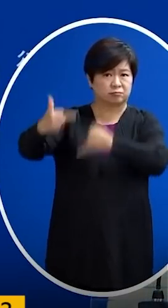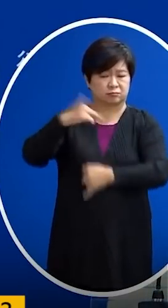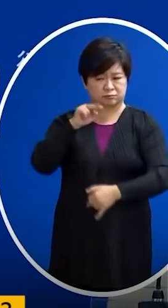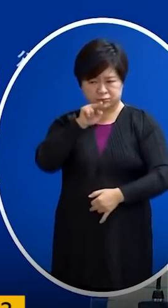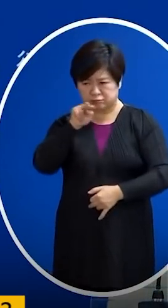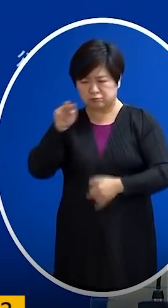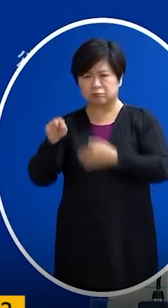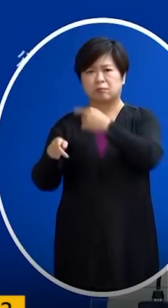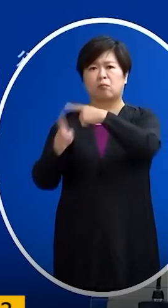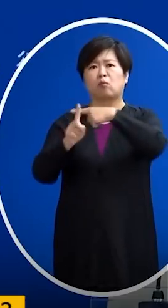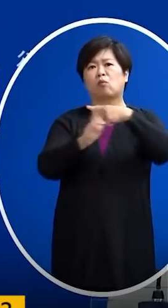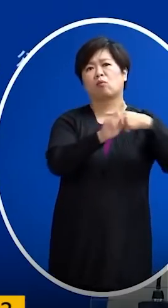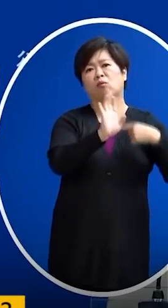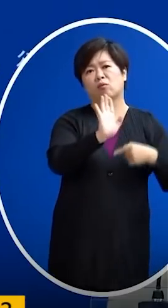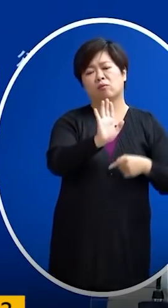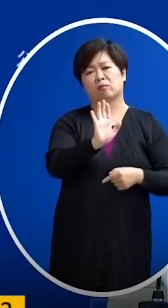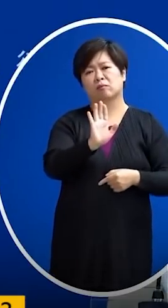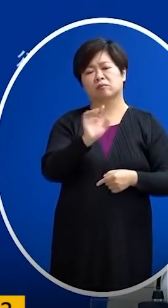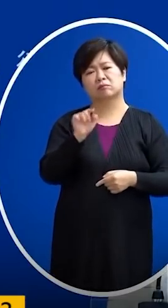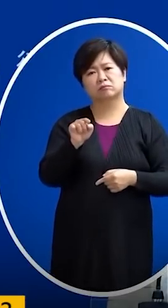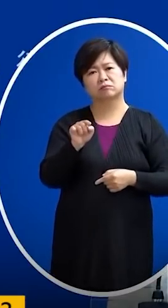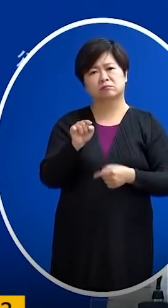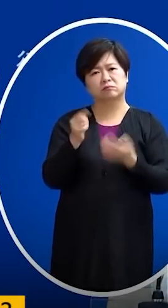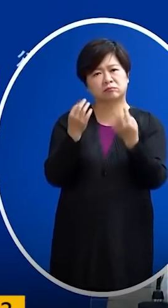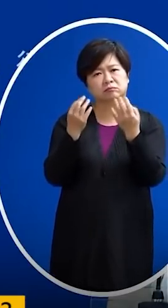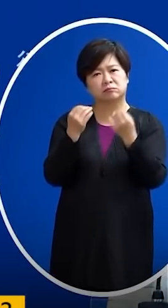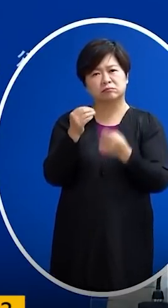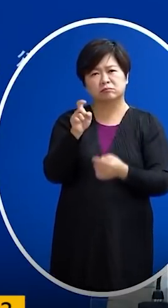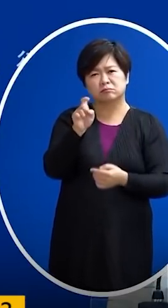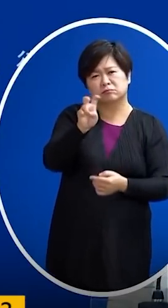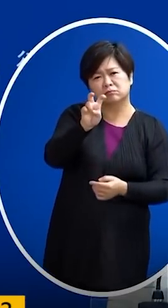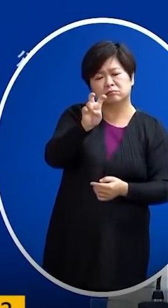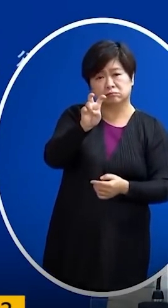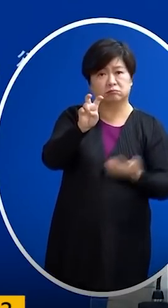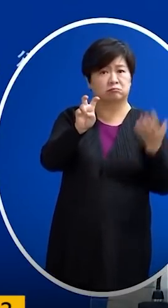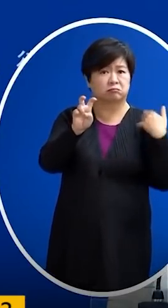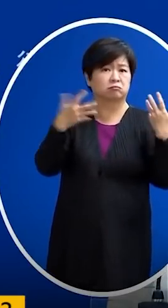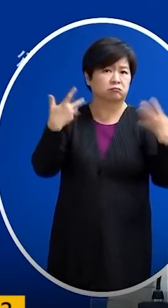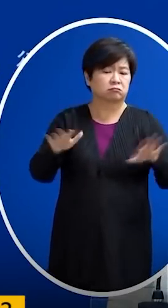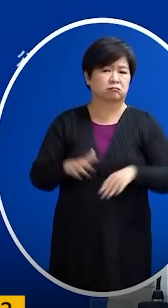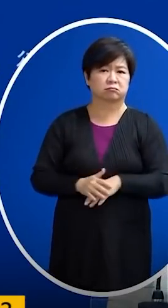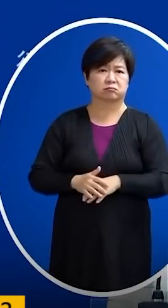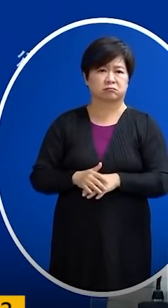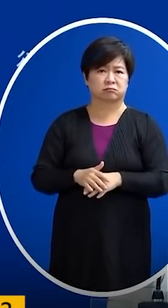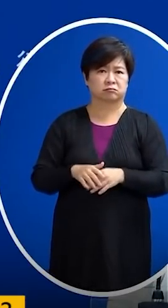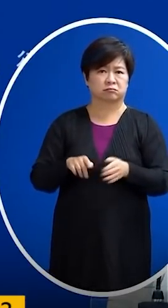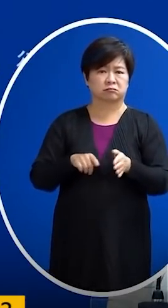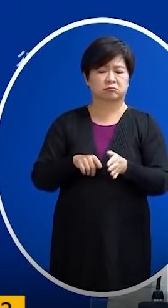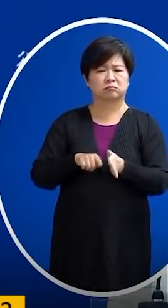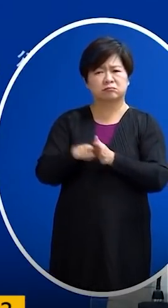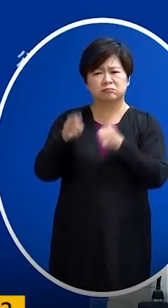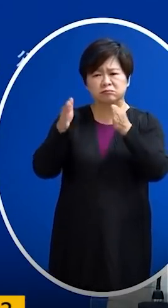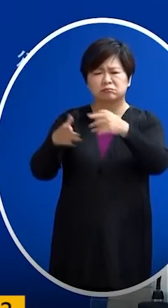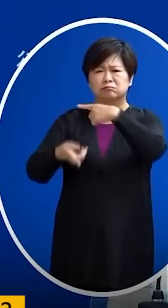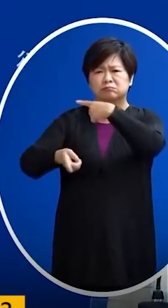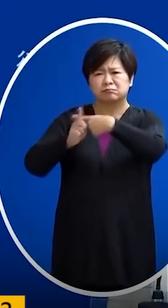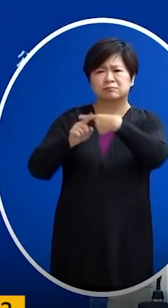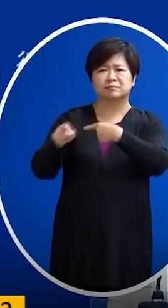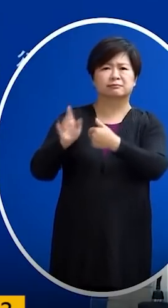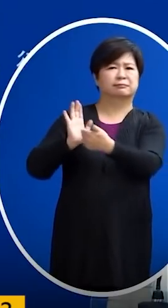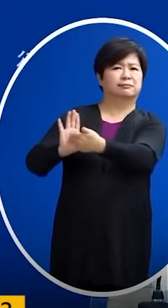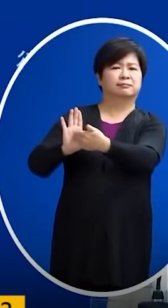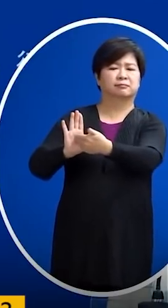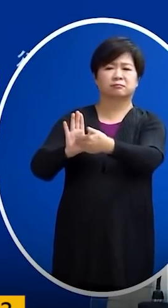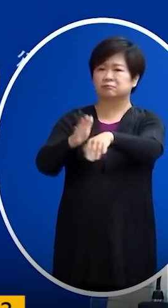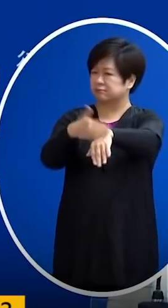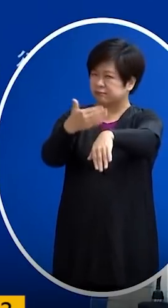确诊的情形，那天曾经也有确诊到10例过的，所以不会纯粹是因为确诊就停